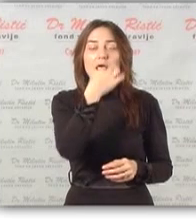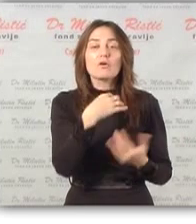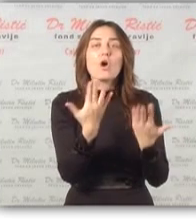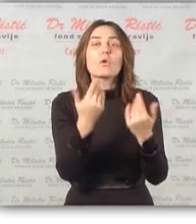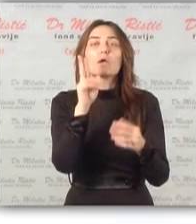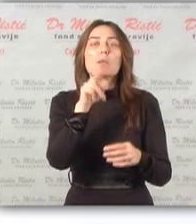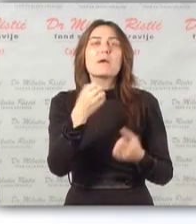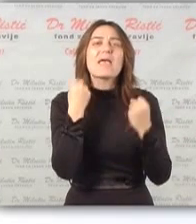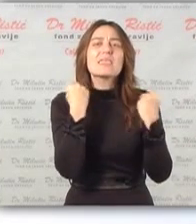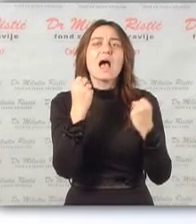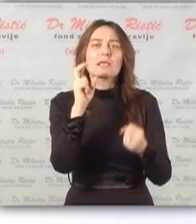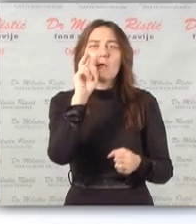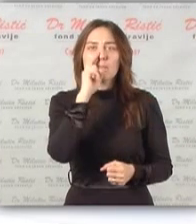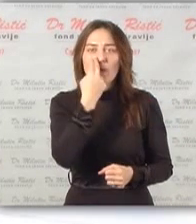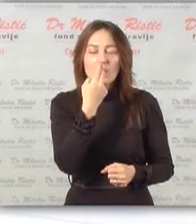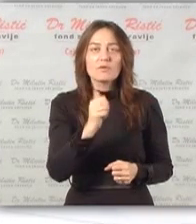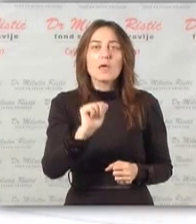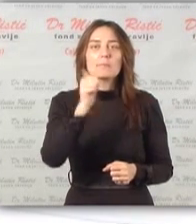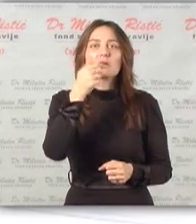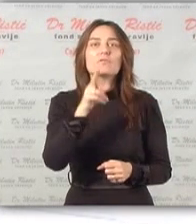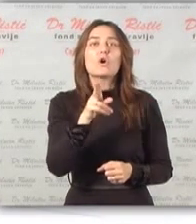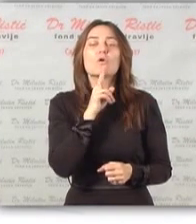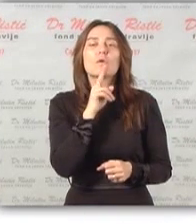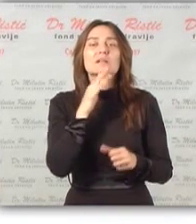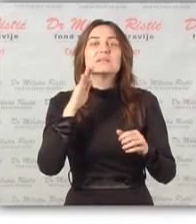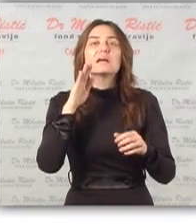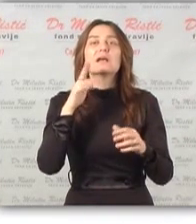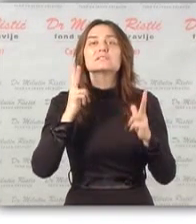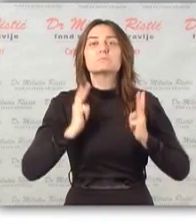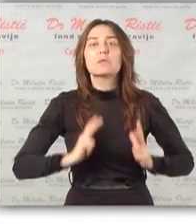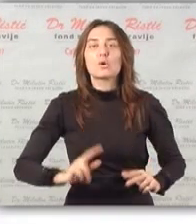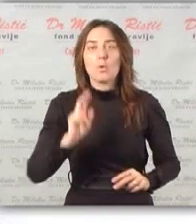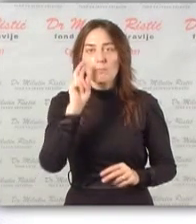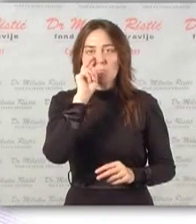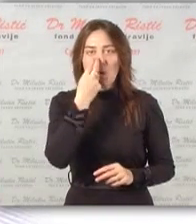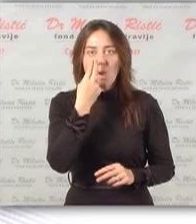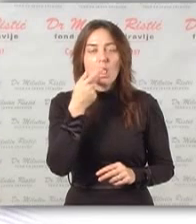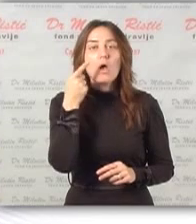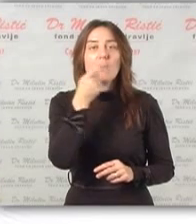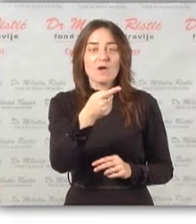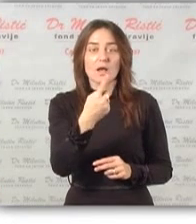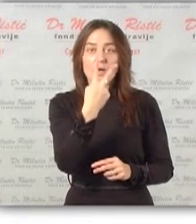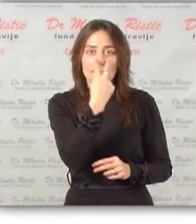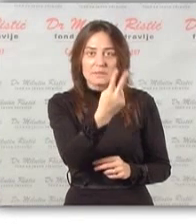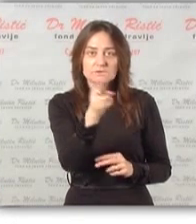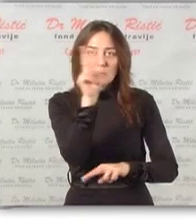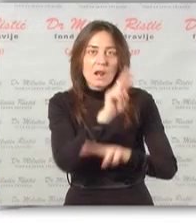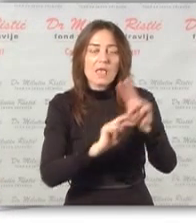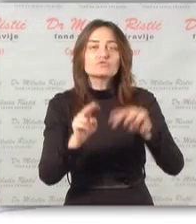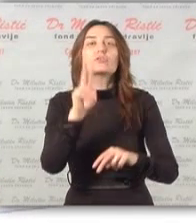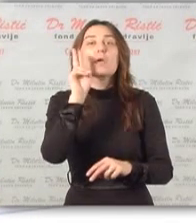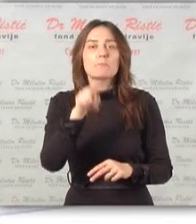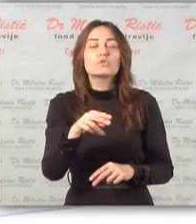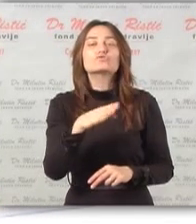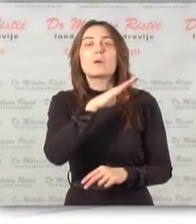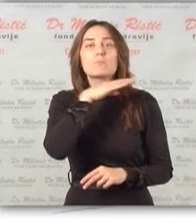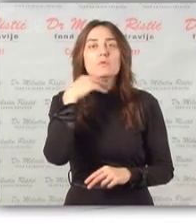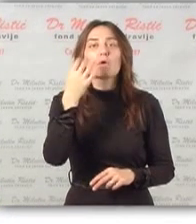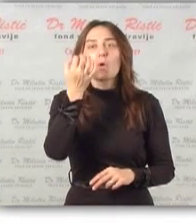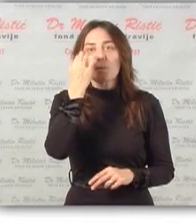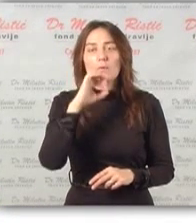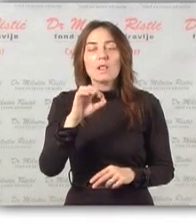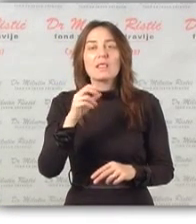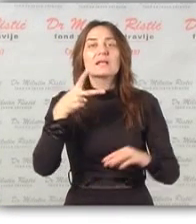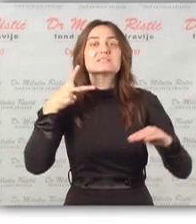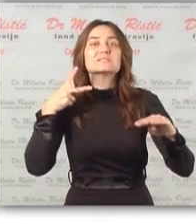ukoliko imamo jake bolove, znači prvenstveno lekove koji smiruju bol. Ovakav pristup lečenja može da